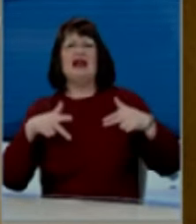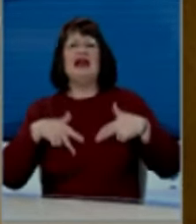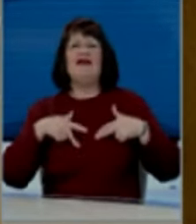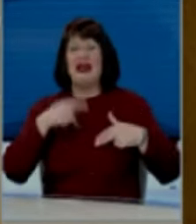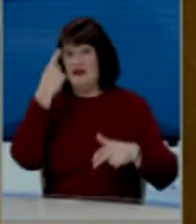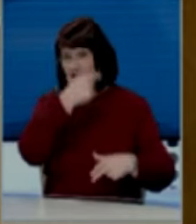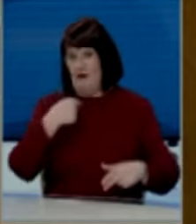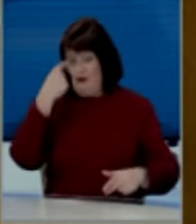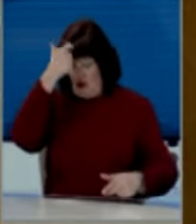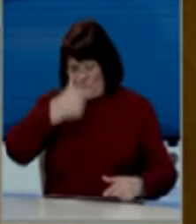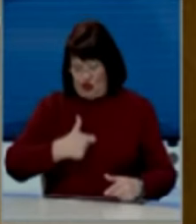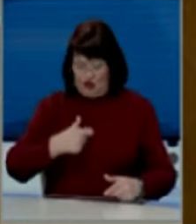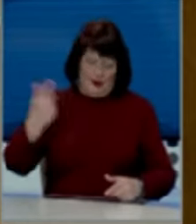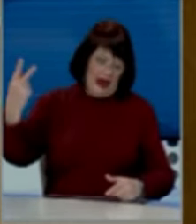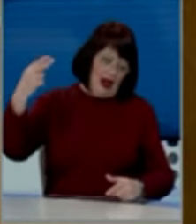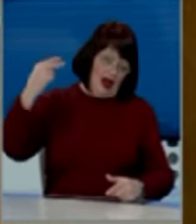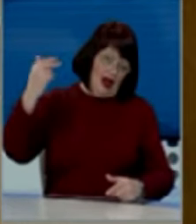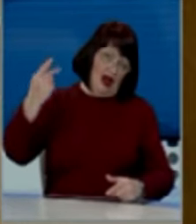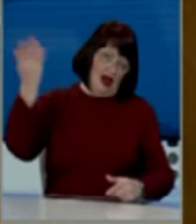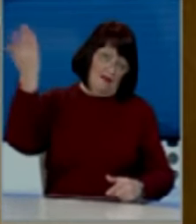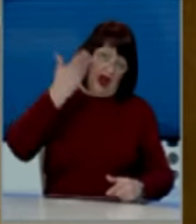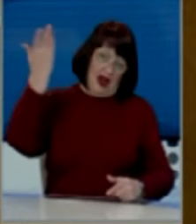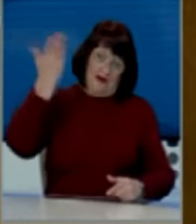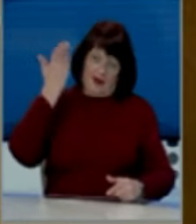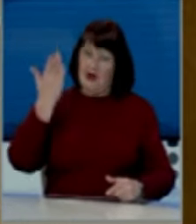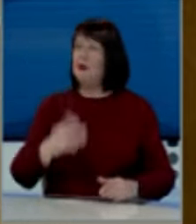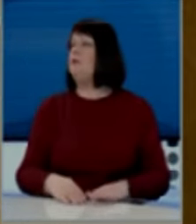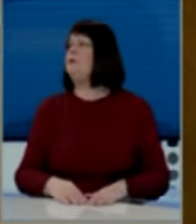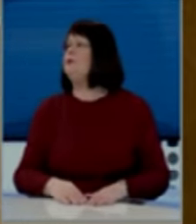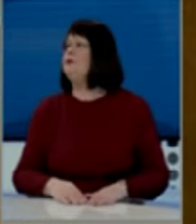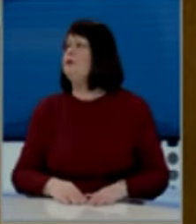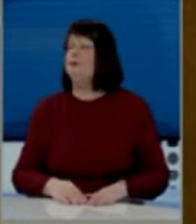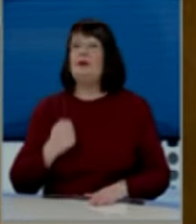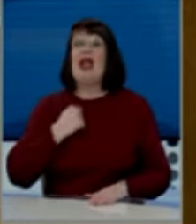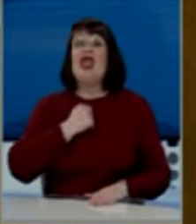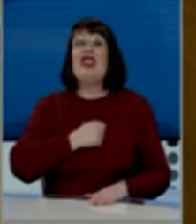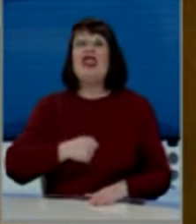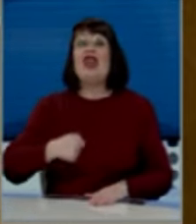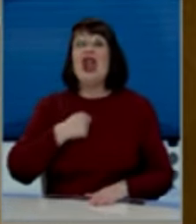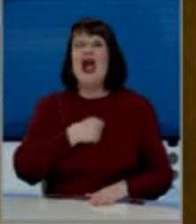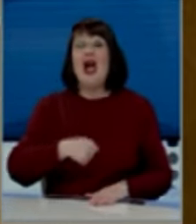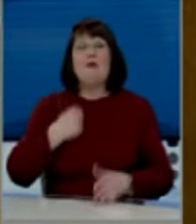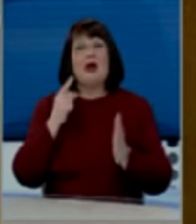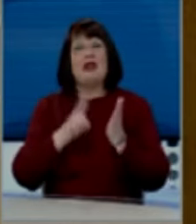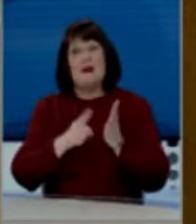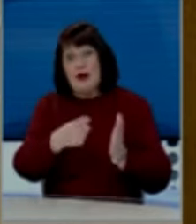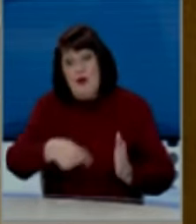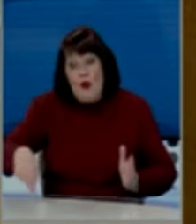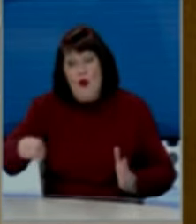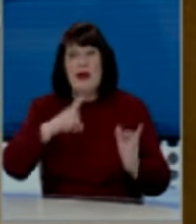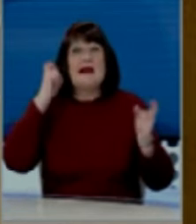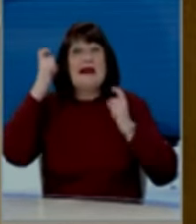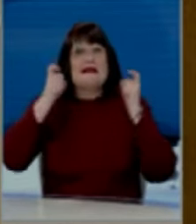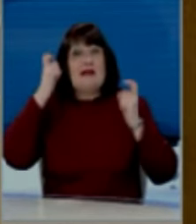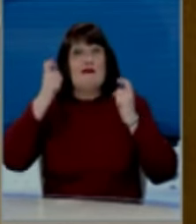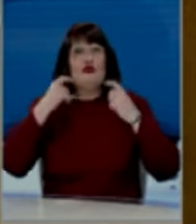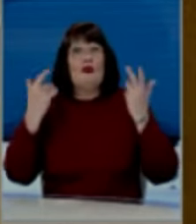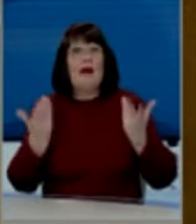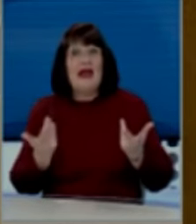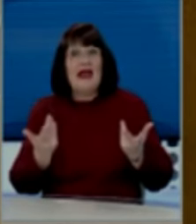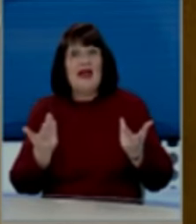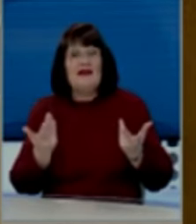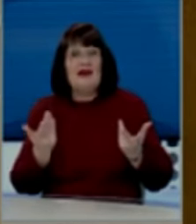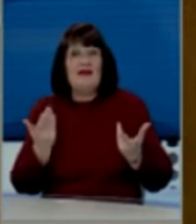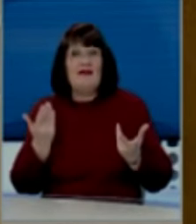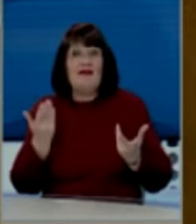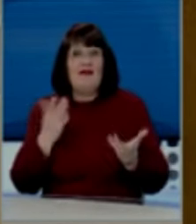εμένα προσωπικά. Ένα συλλογικό δράμα που θα έπρεπε να γίνει σημείο εθνικού αναστοχασμού διολύσθησε στα